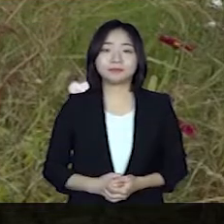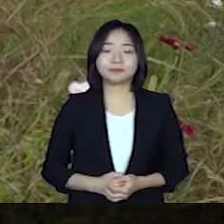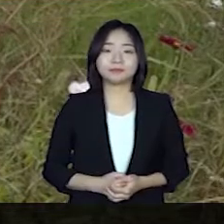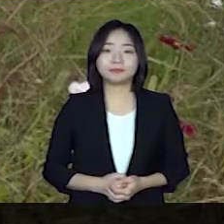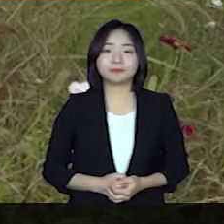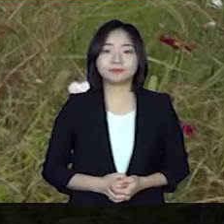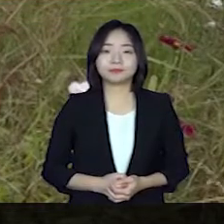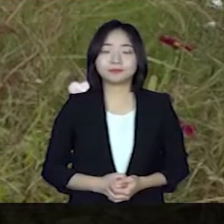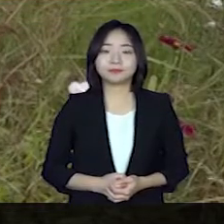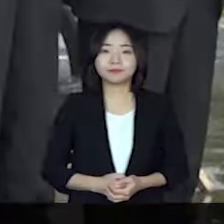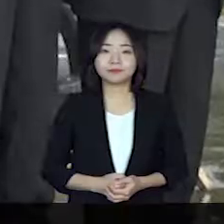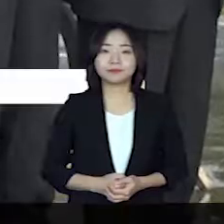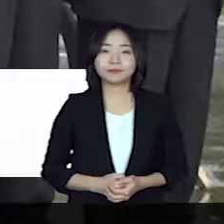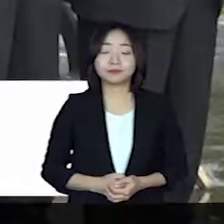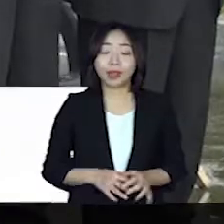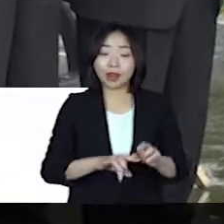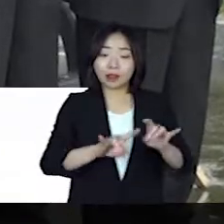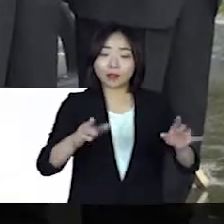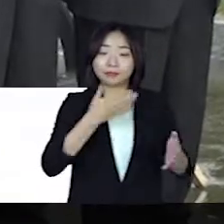열렸습니다.